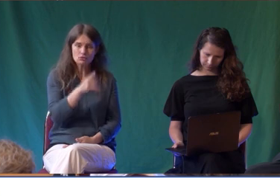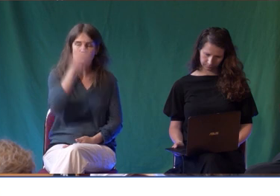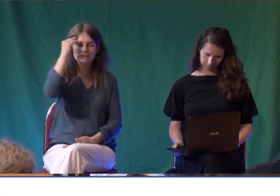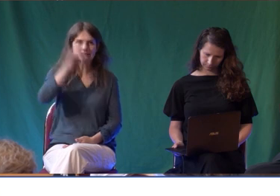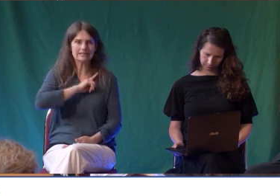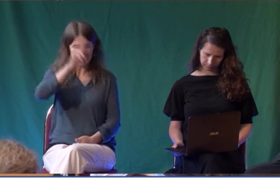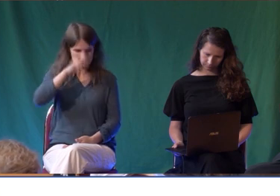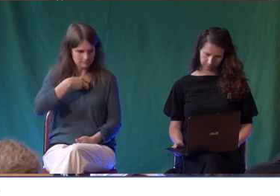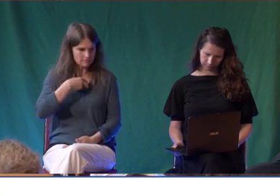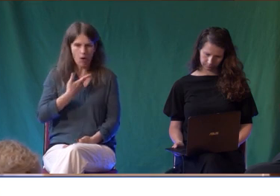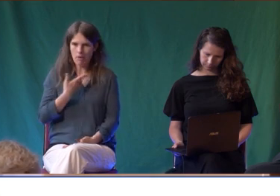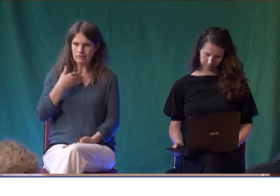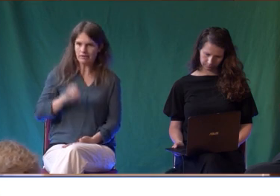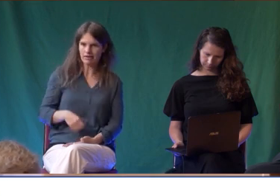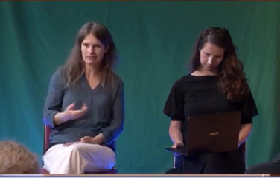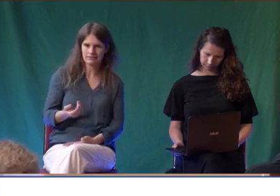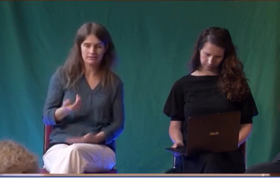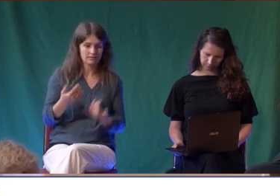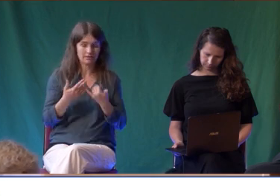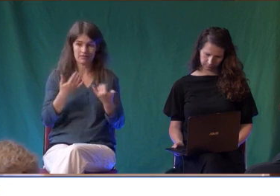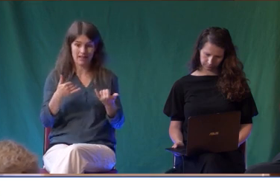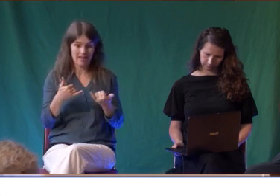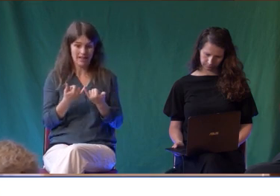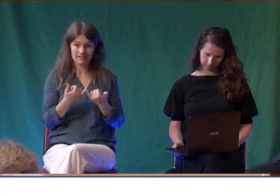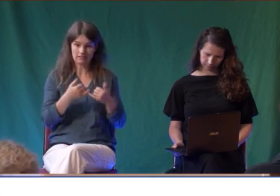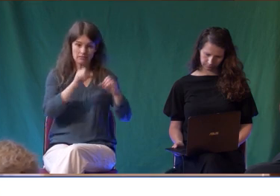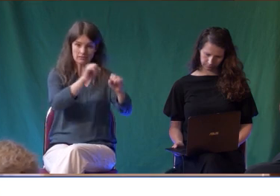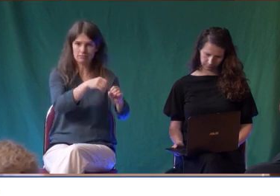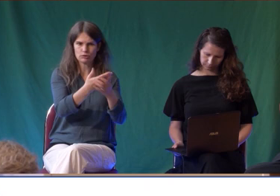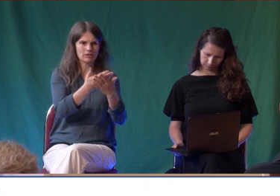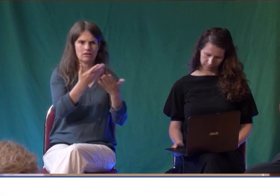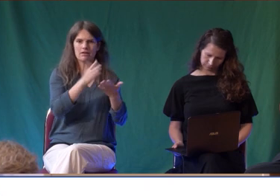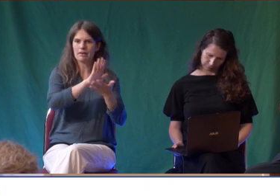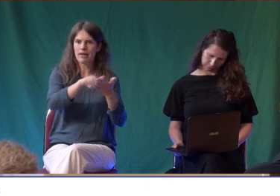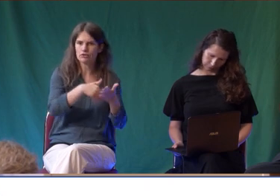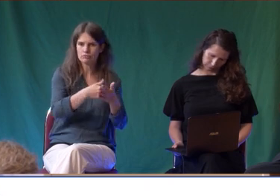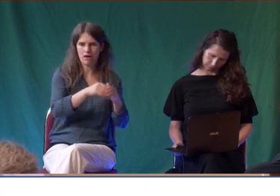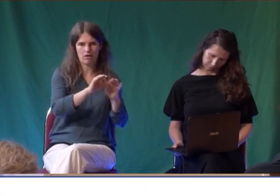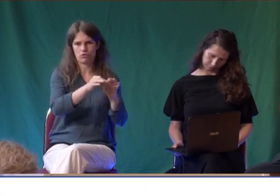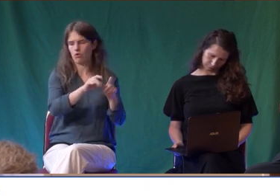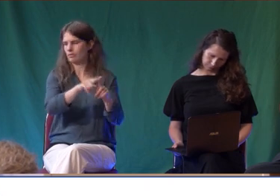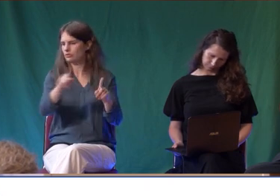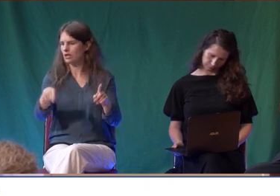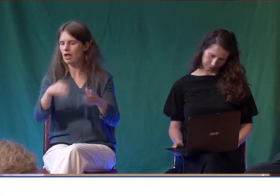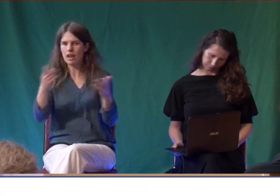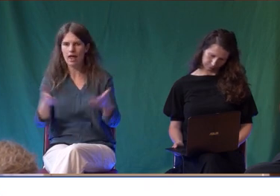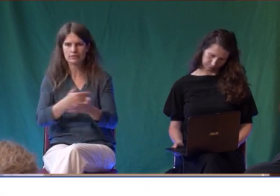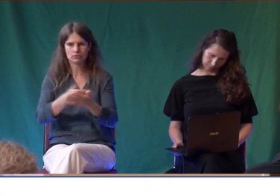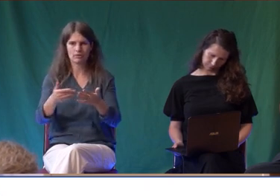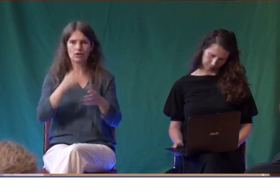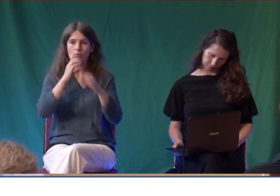Eltern die Kommunikation in der Eltern möglichen Form also über Gebärdensprache Menschen in leichter Sprache